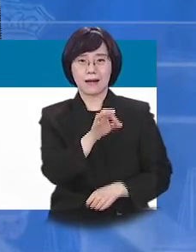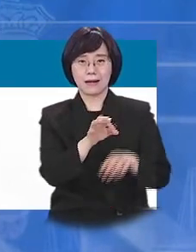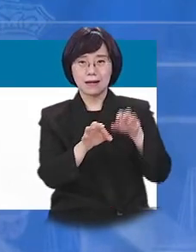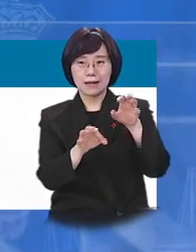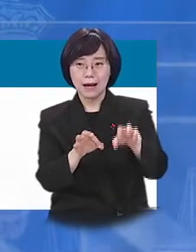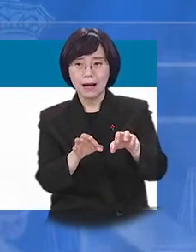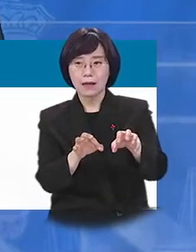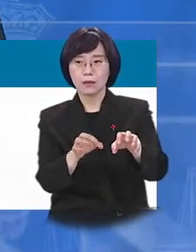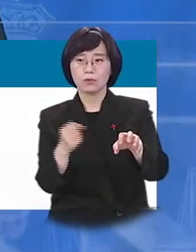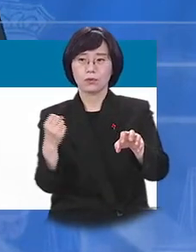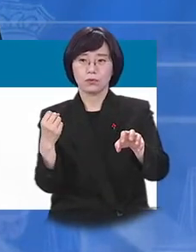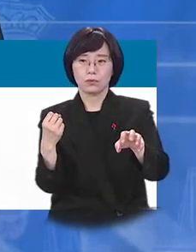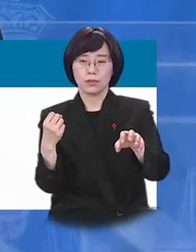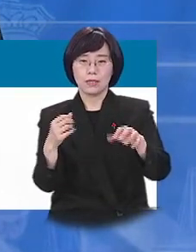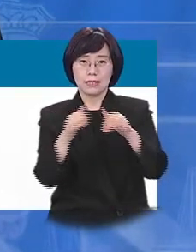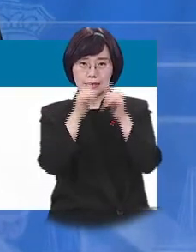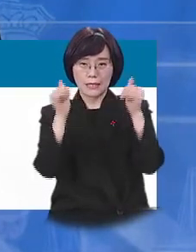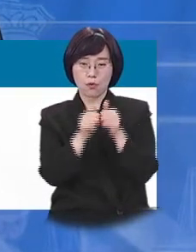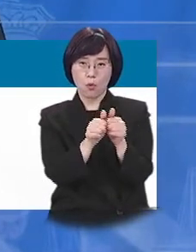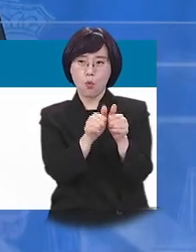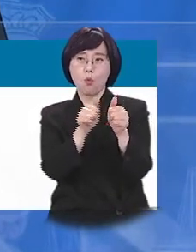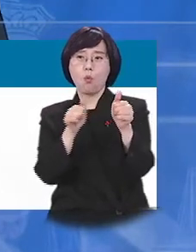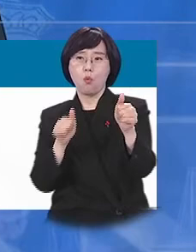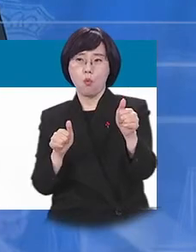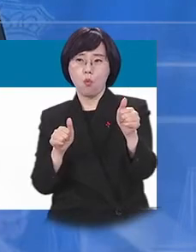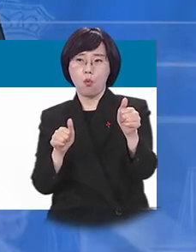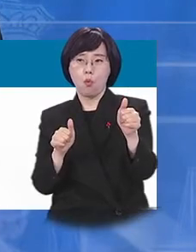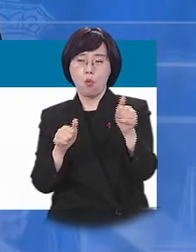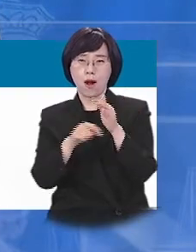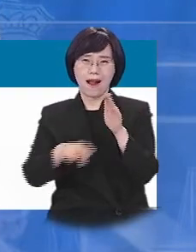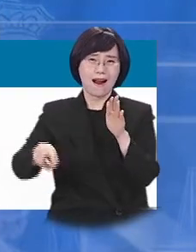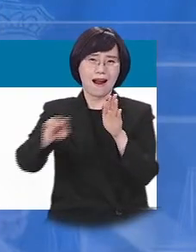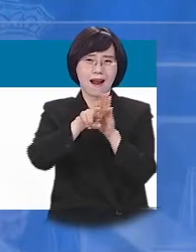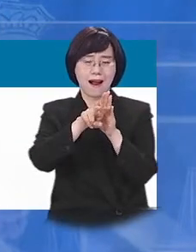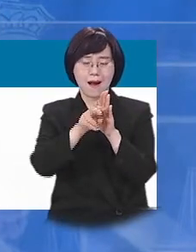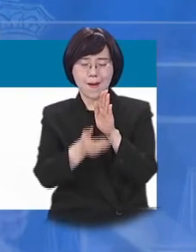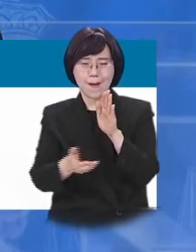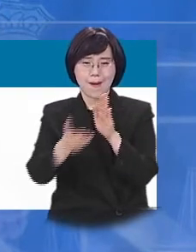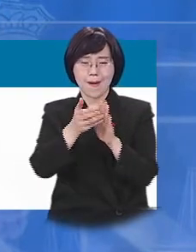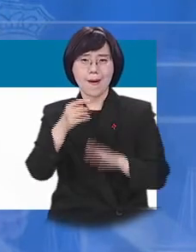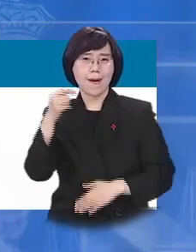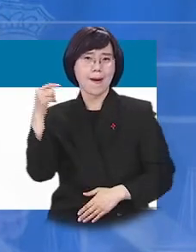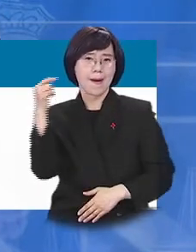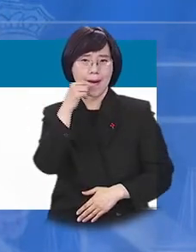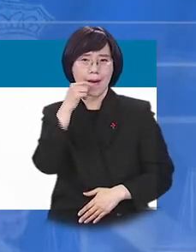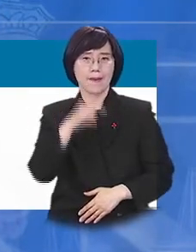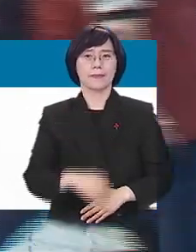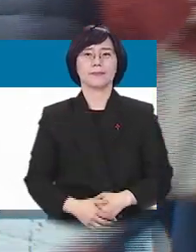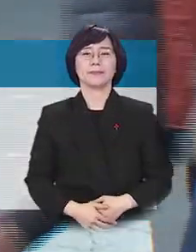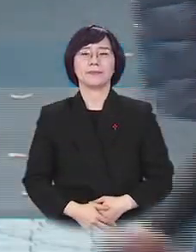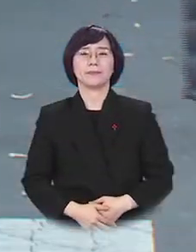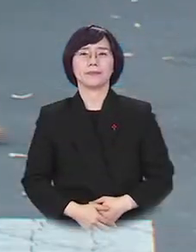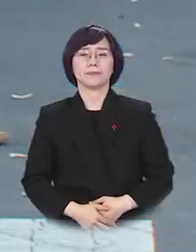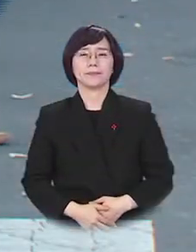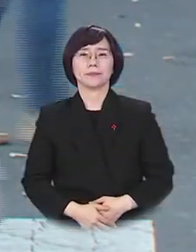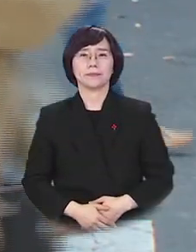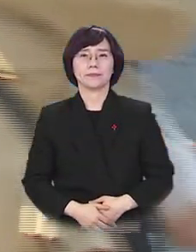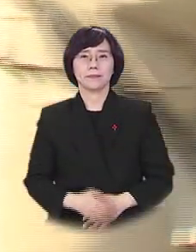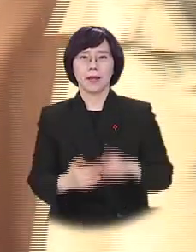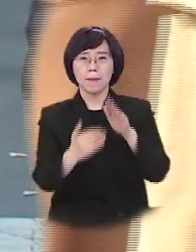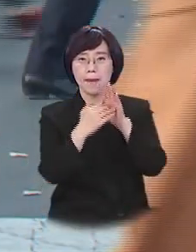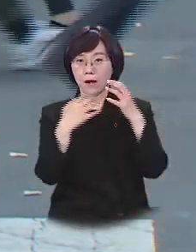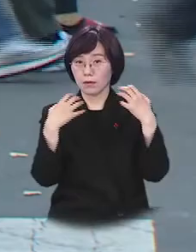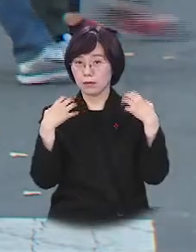강동민 지역에 대해서 사회적 거리 두기를 강화된 2단계로 격상합니다.